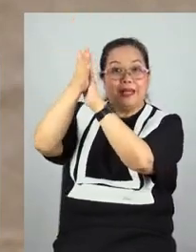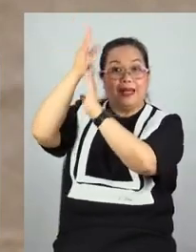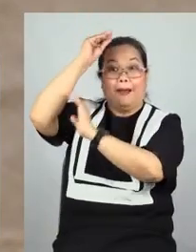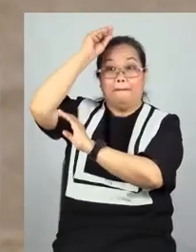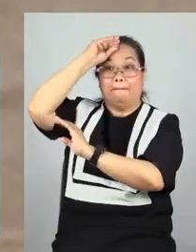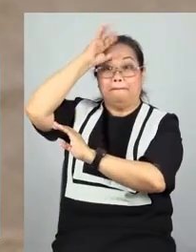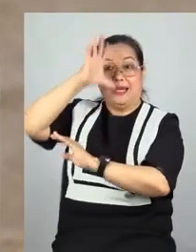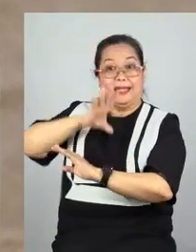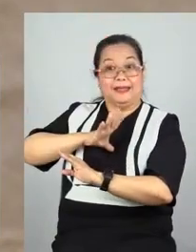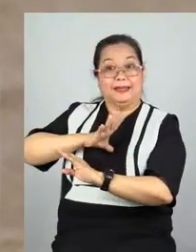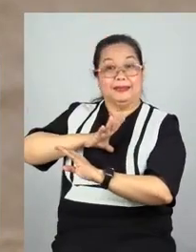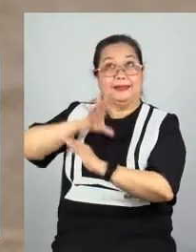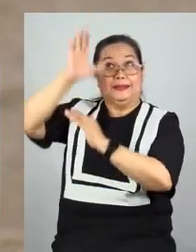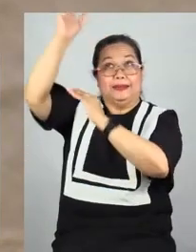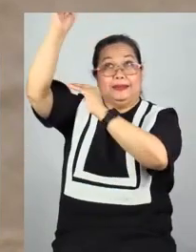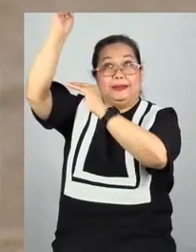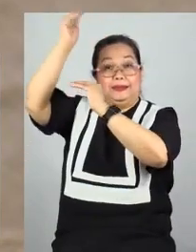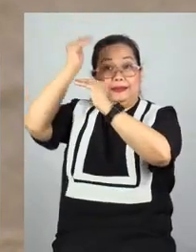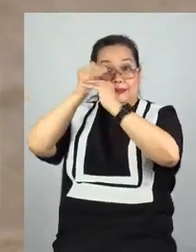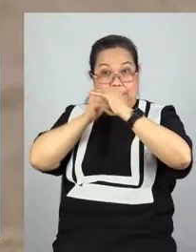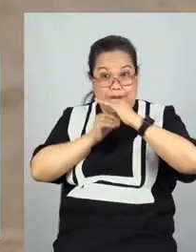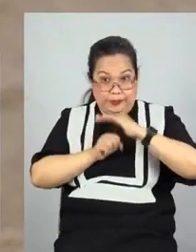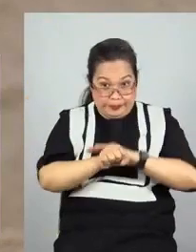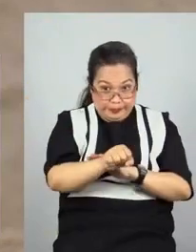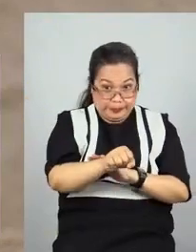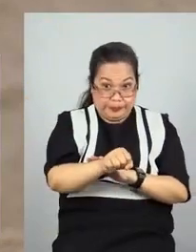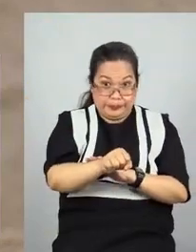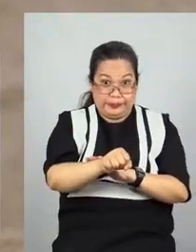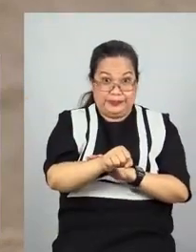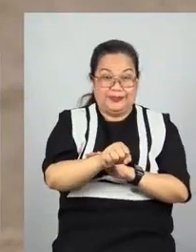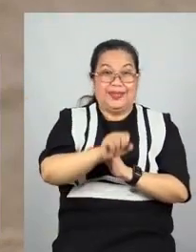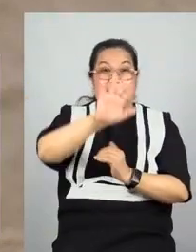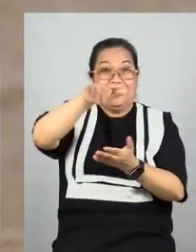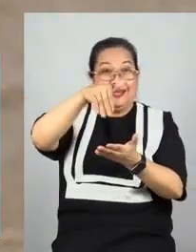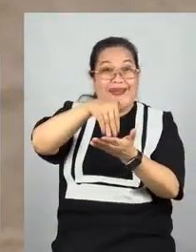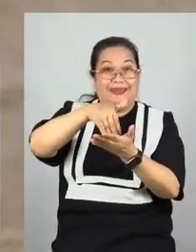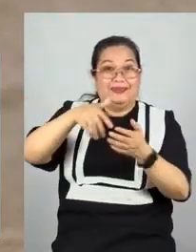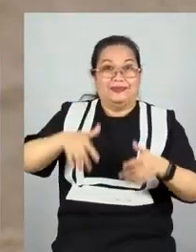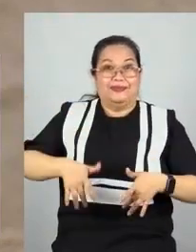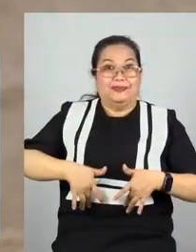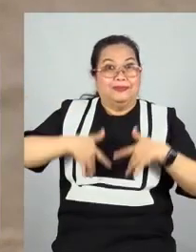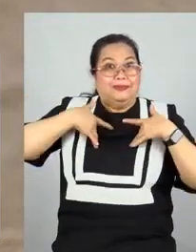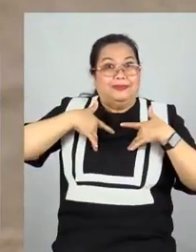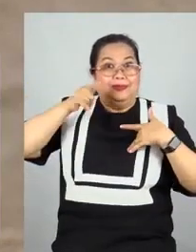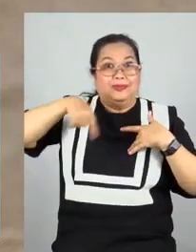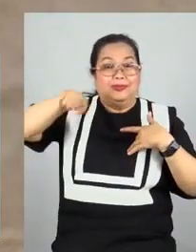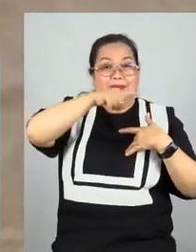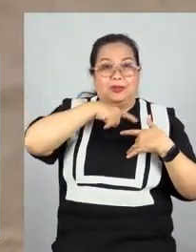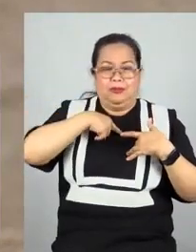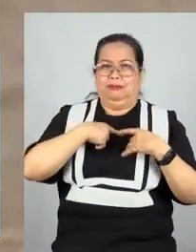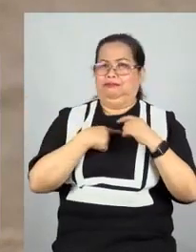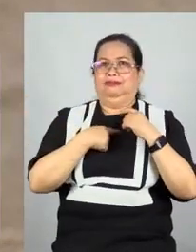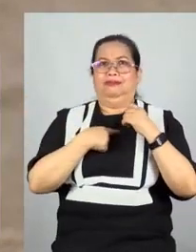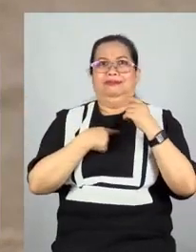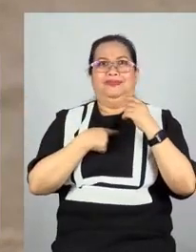at nanirahan sa ating kalagitnaan. Isang kahindik-hindik na